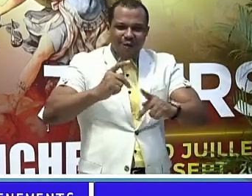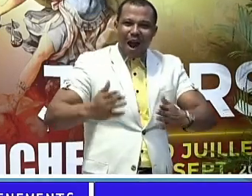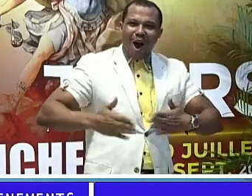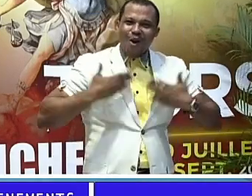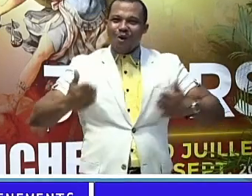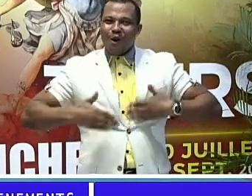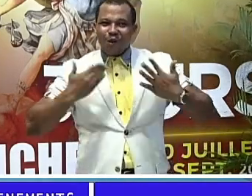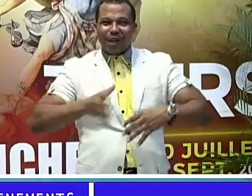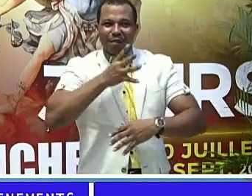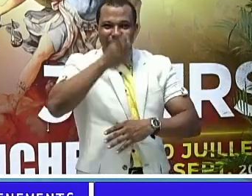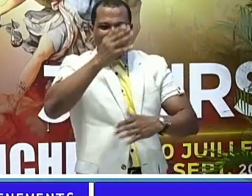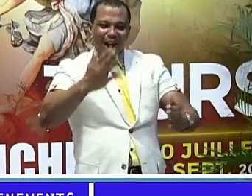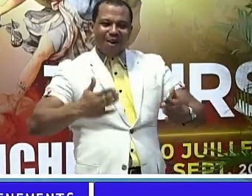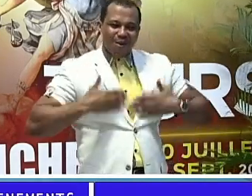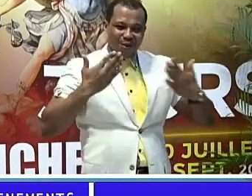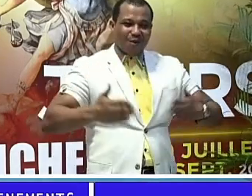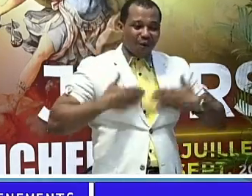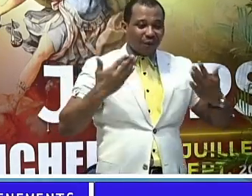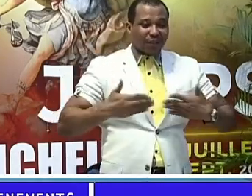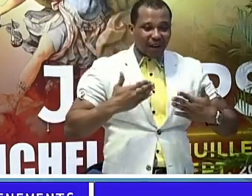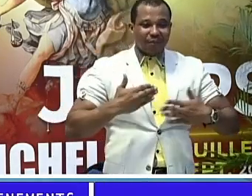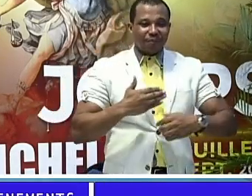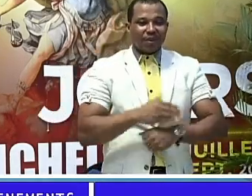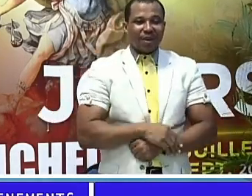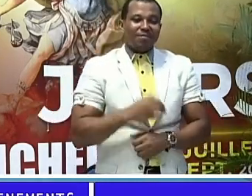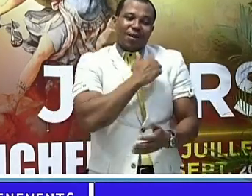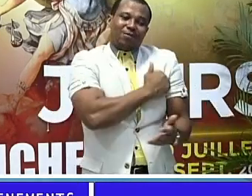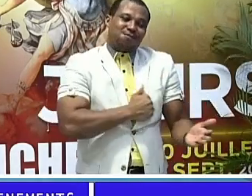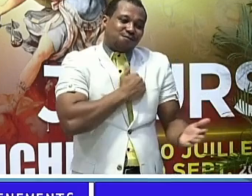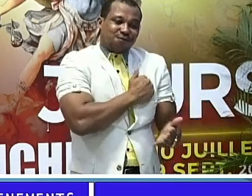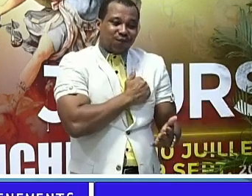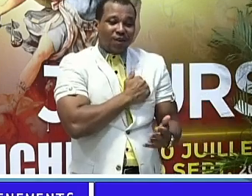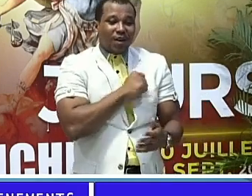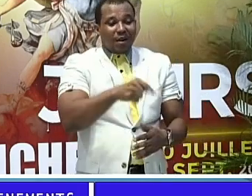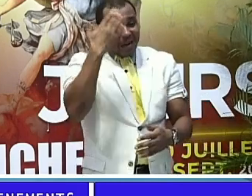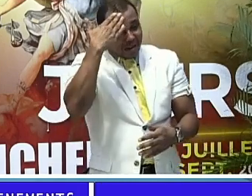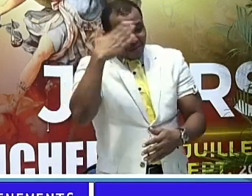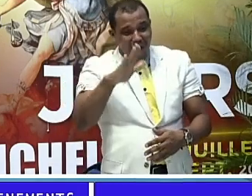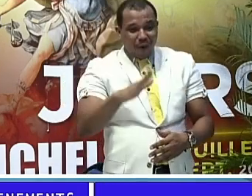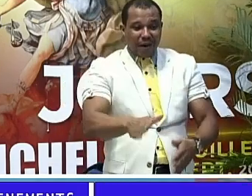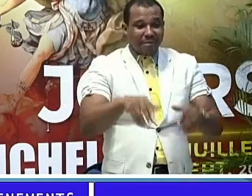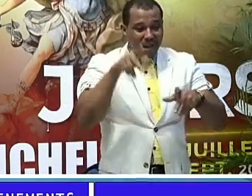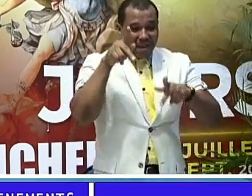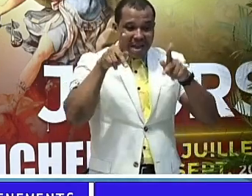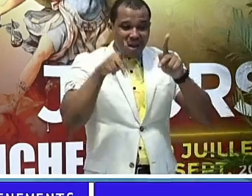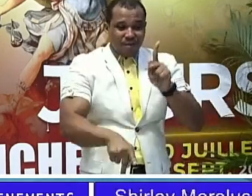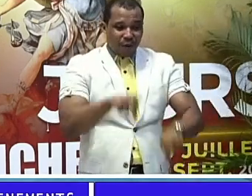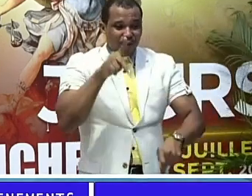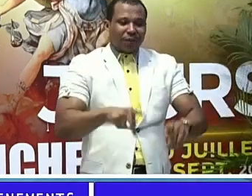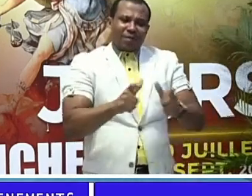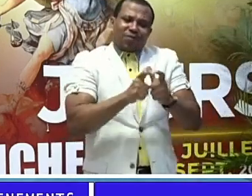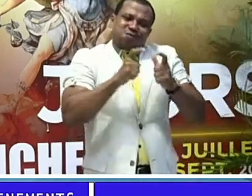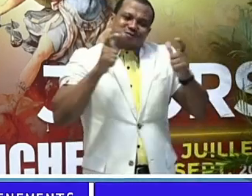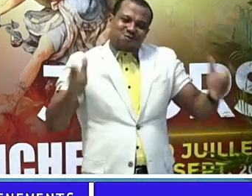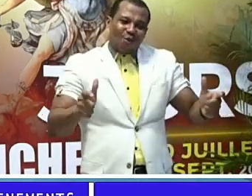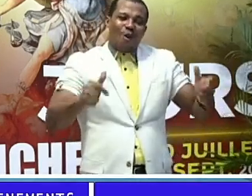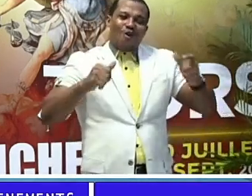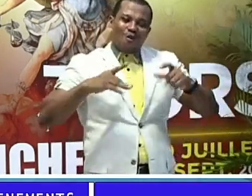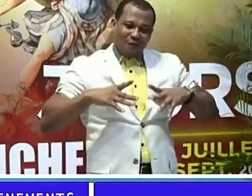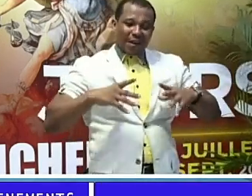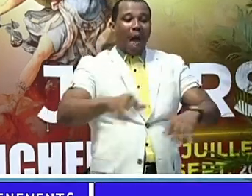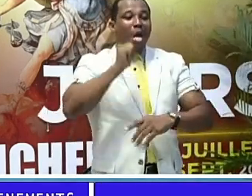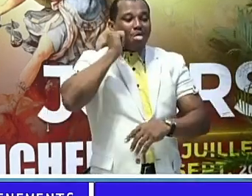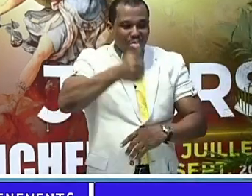papa, Michel, c'est maman. Donc, désolé, je ne sais pas qui fête, n'a fait la caille, mais Port-au-Prince a une grosse fête. Demain